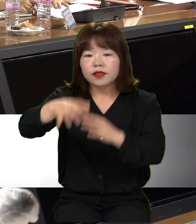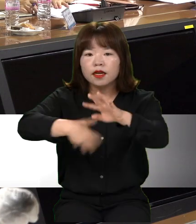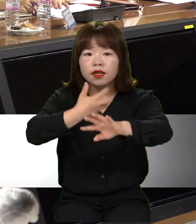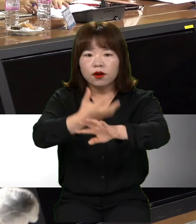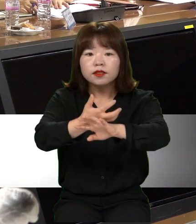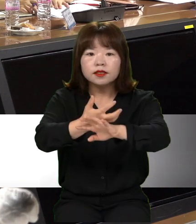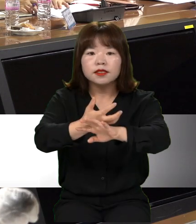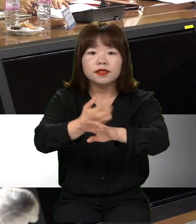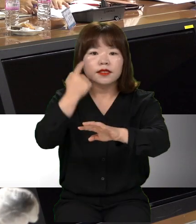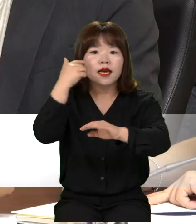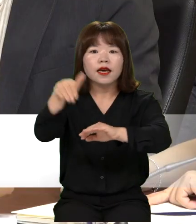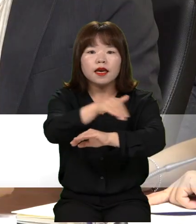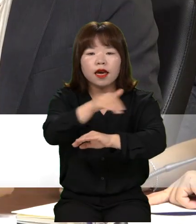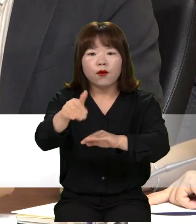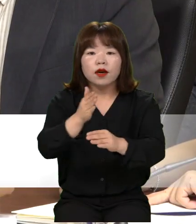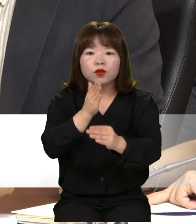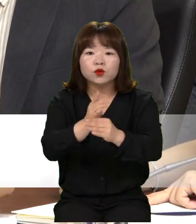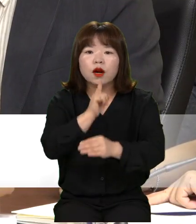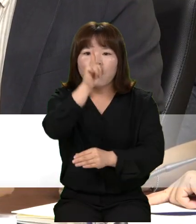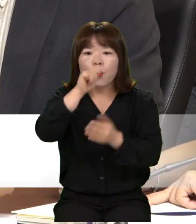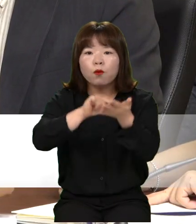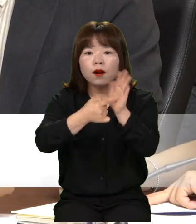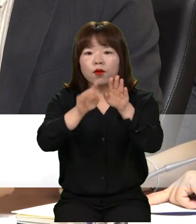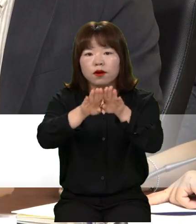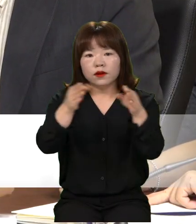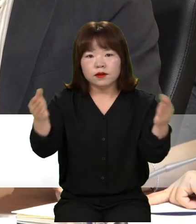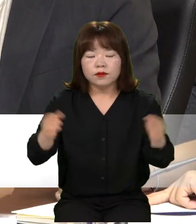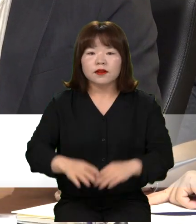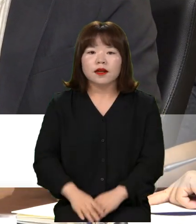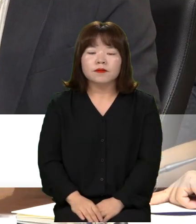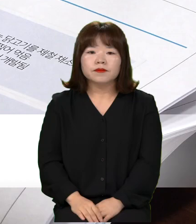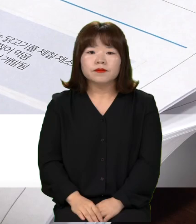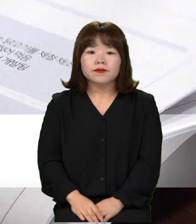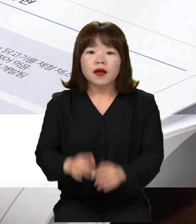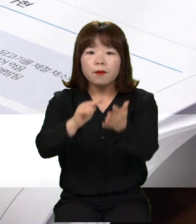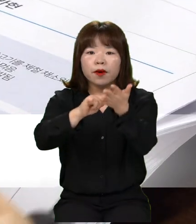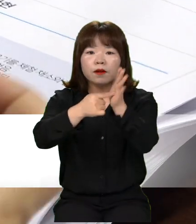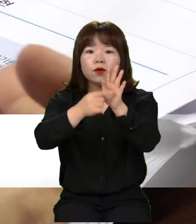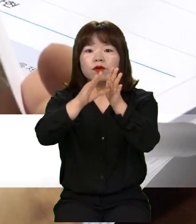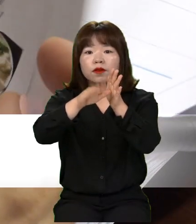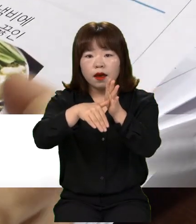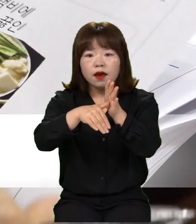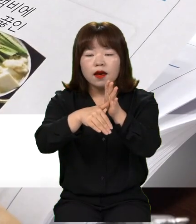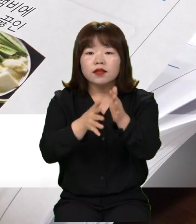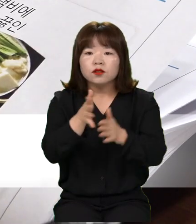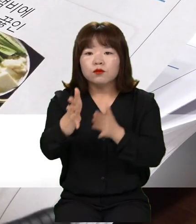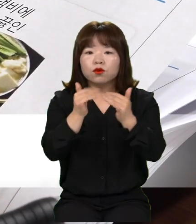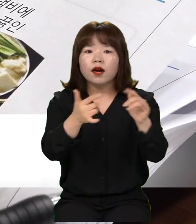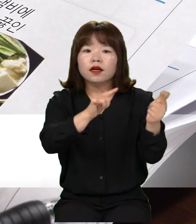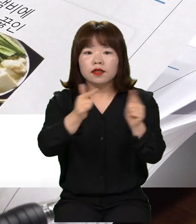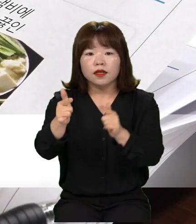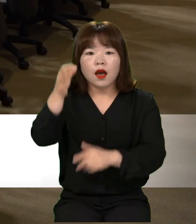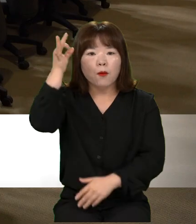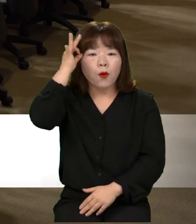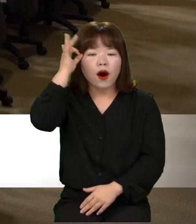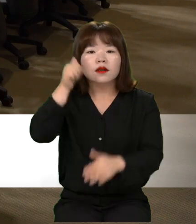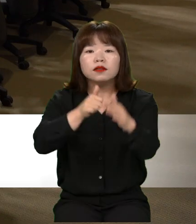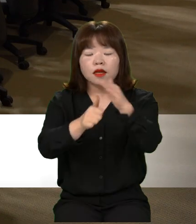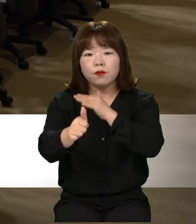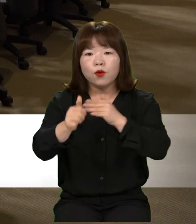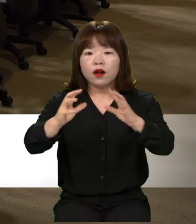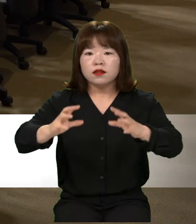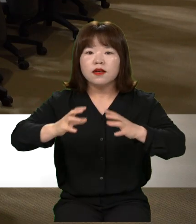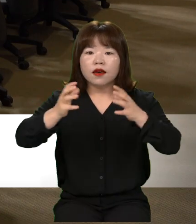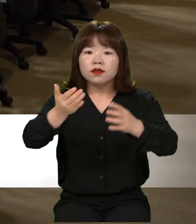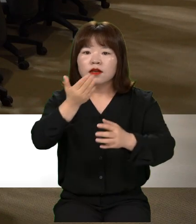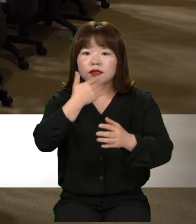외식산업 혁신 플러스 시행계획 용역 중간보고회를 가졌습니다 보고회에서는 관련기관 전문가들이 포항을